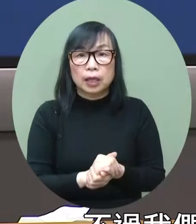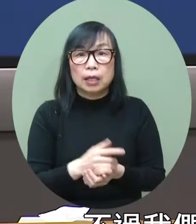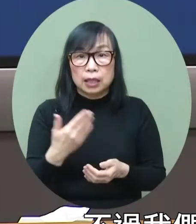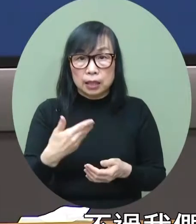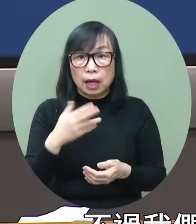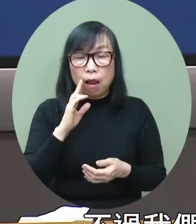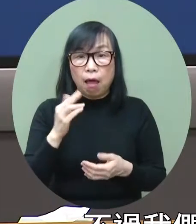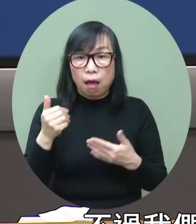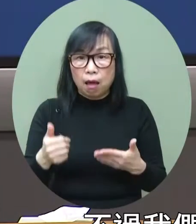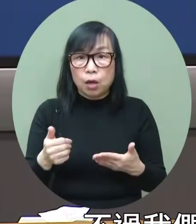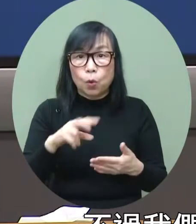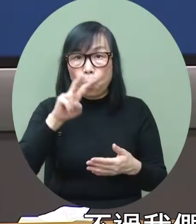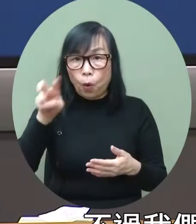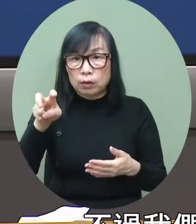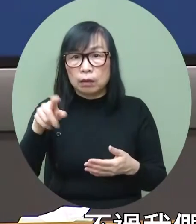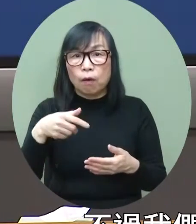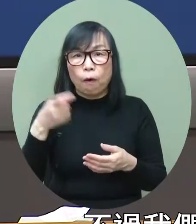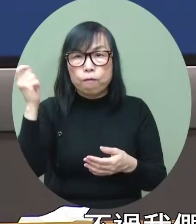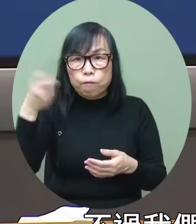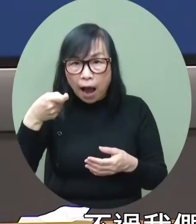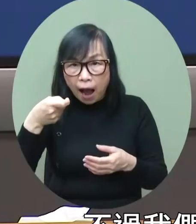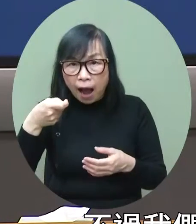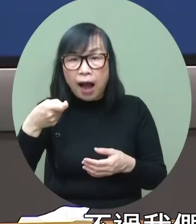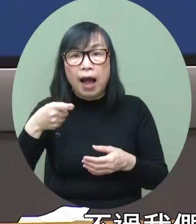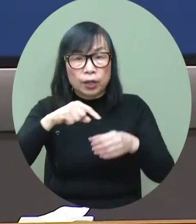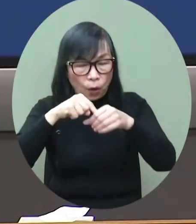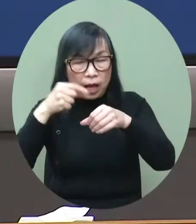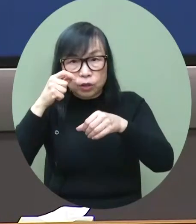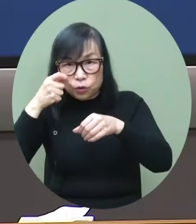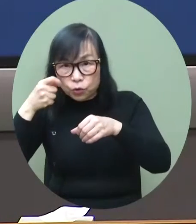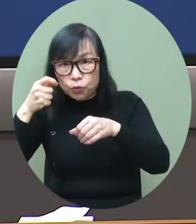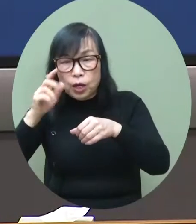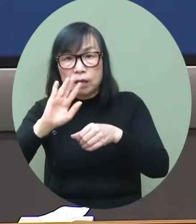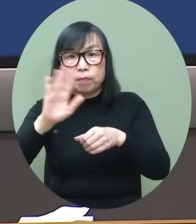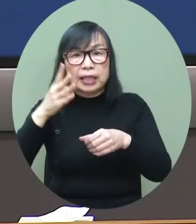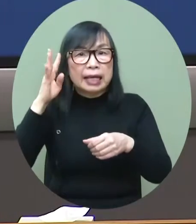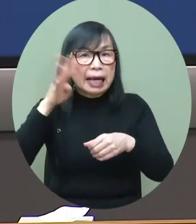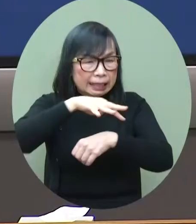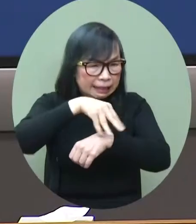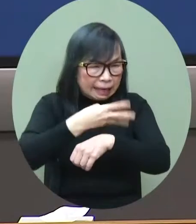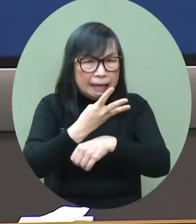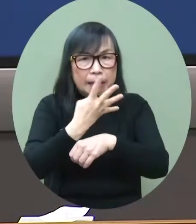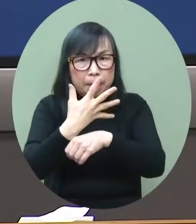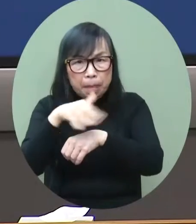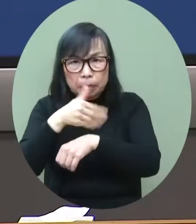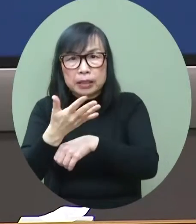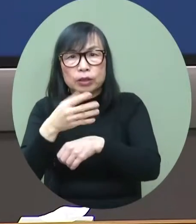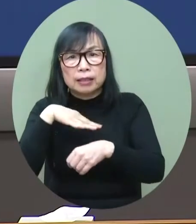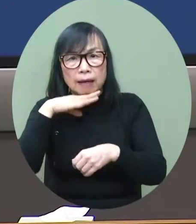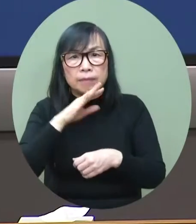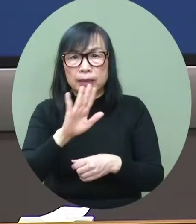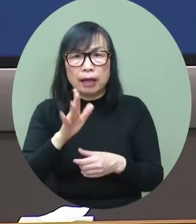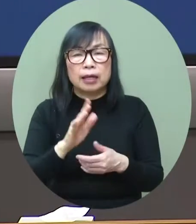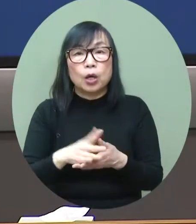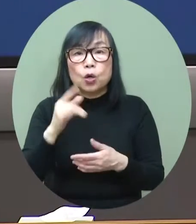而家已經進入去揾一個咧更加快速嘅核酸檢測，唔需要4-5個鐘頭喺度等嘅。咁如果